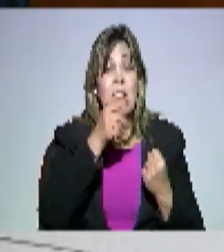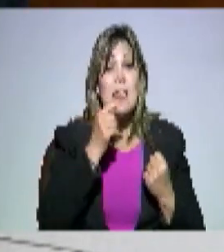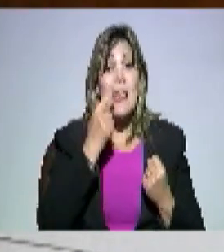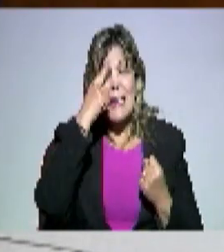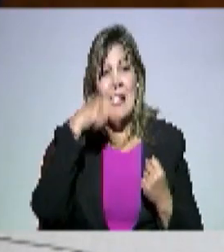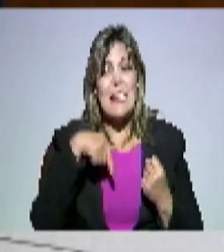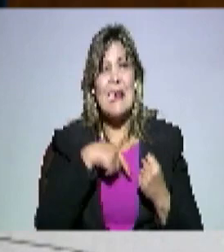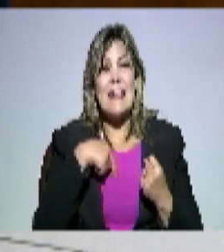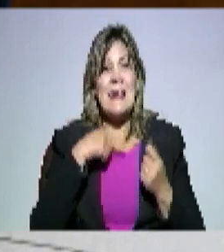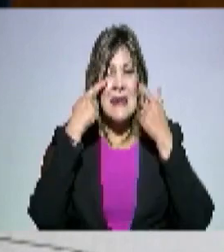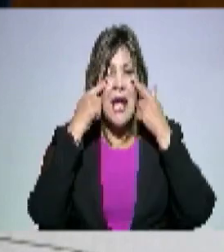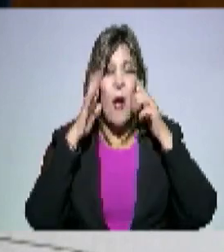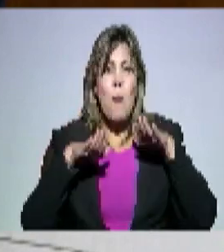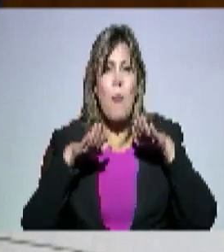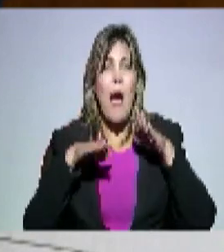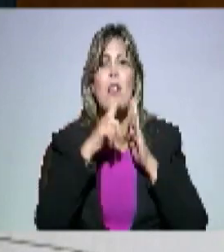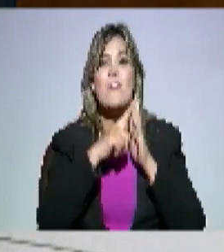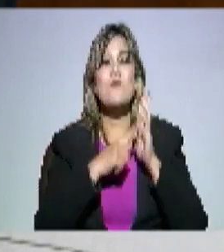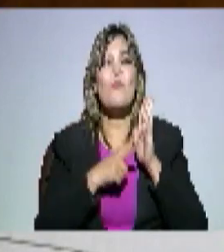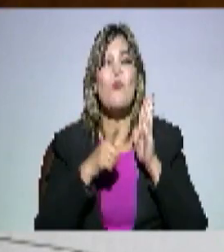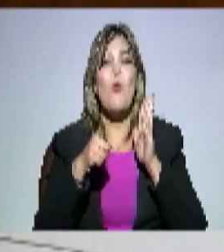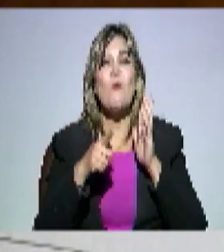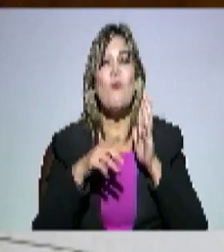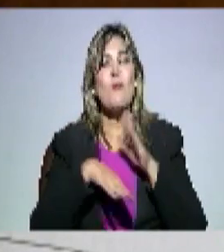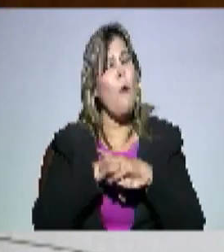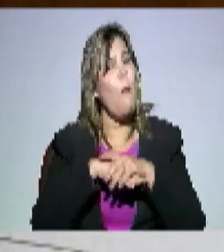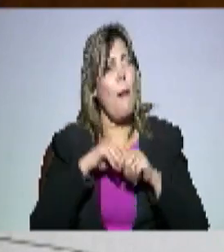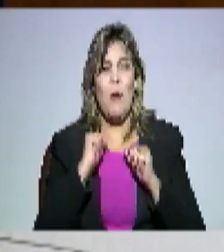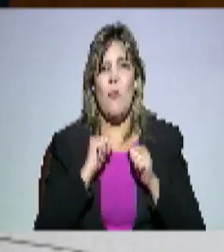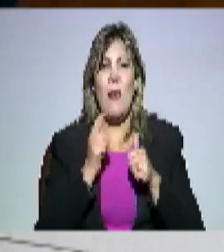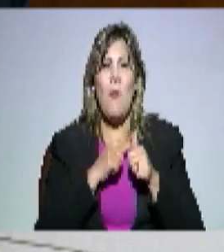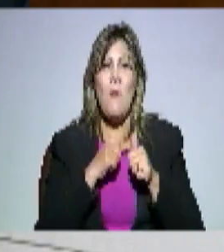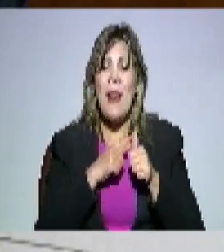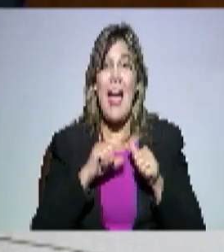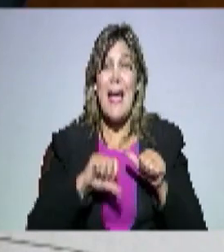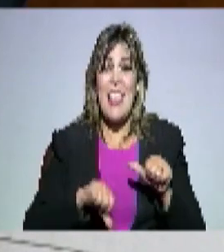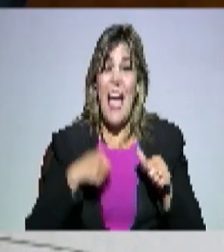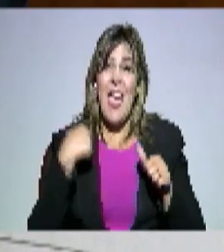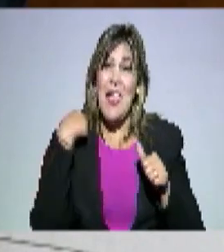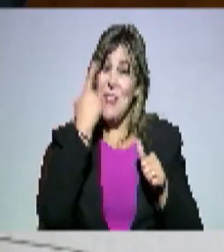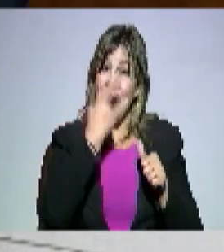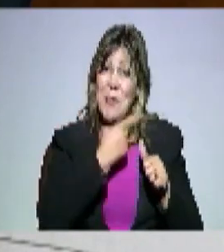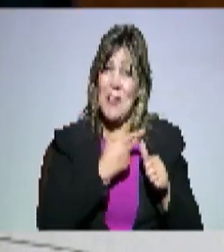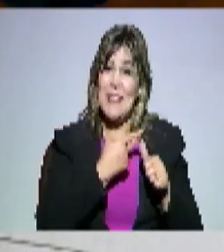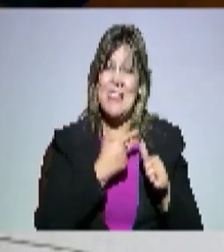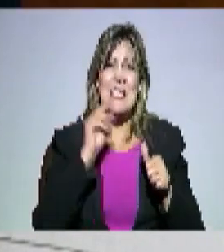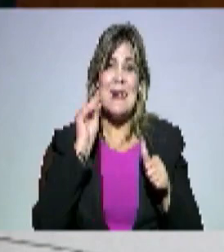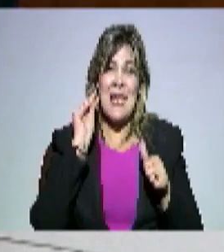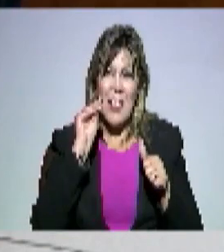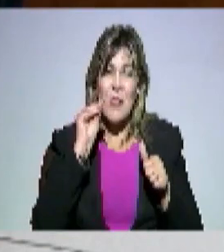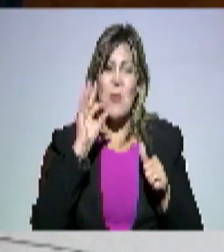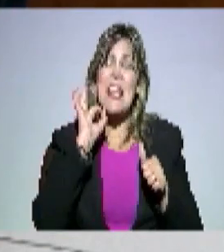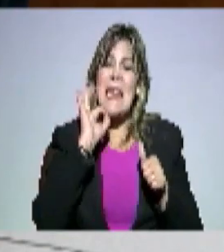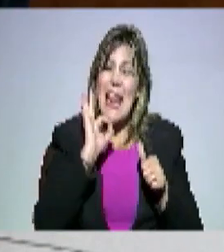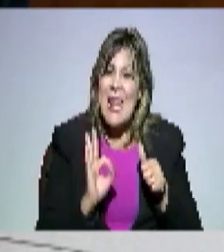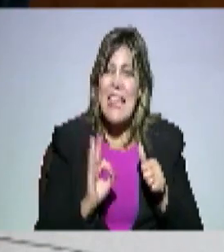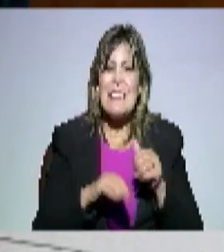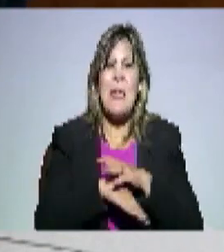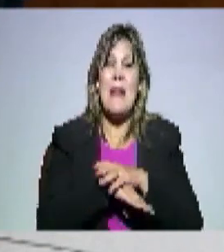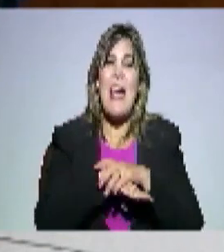الوصيه دي ونفذها يبقى نمره واحد حه القديسين هتقول لنا ان الوصيه قابله